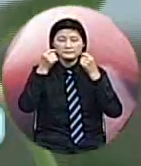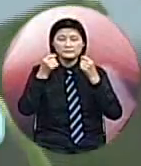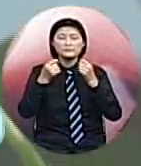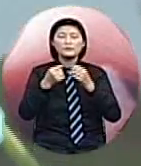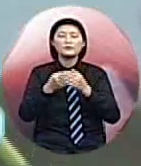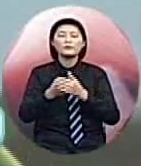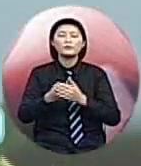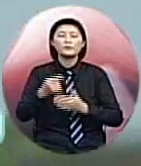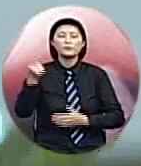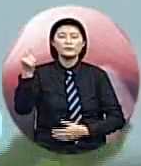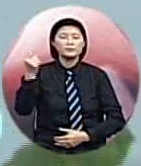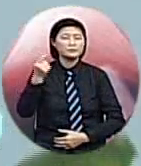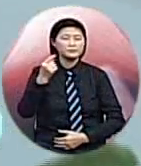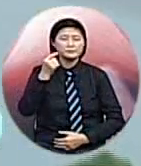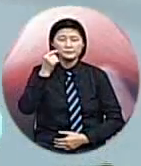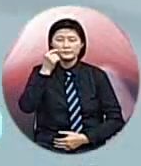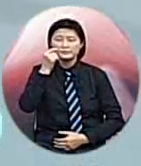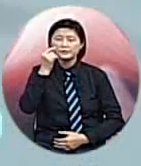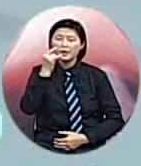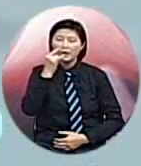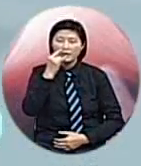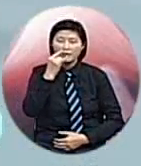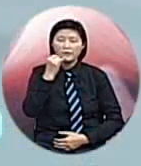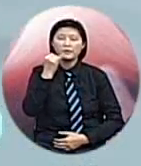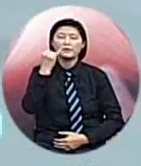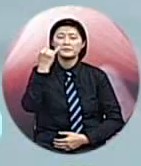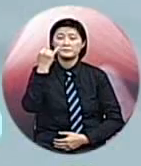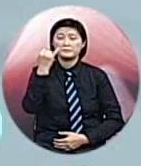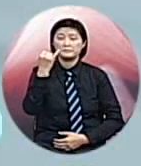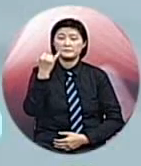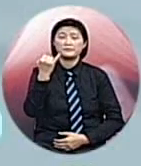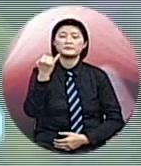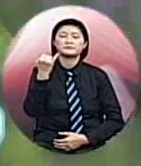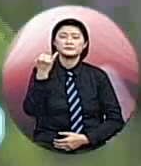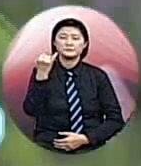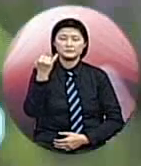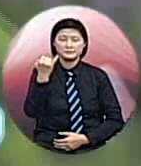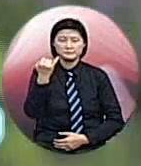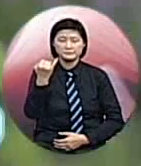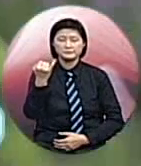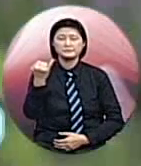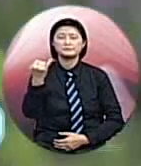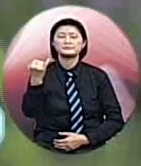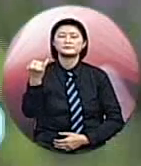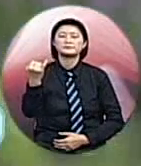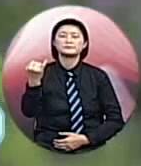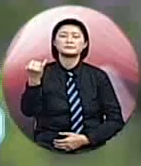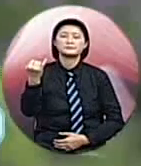물어봐도 못 오실 어머니